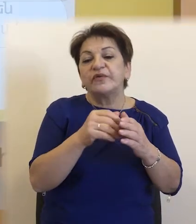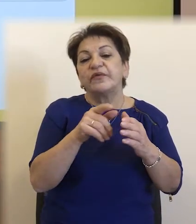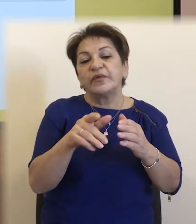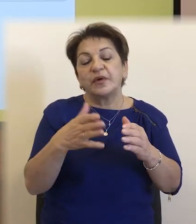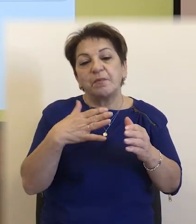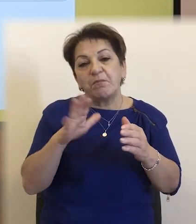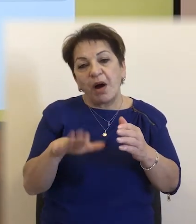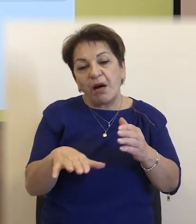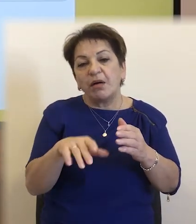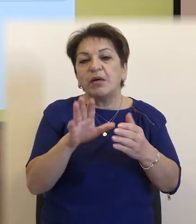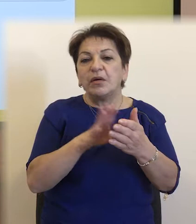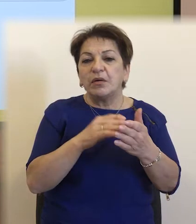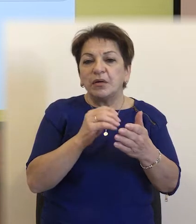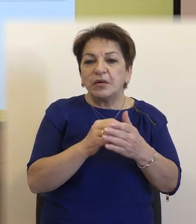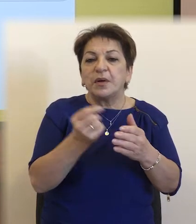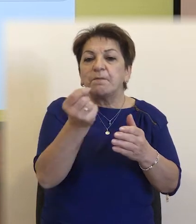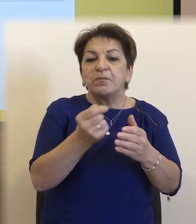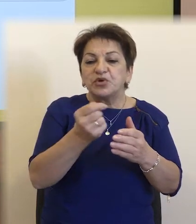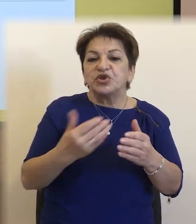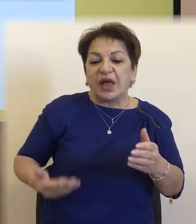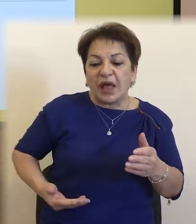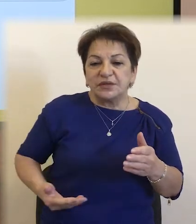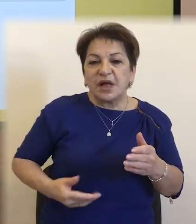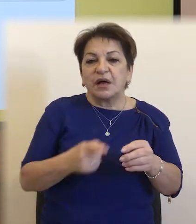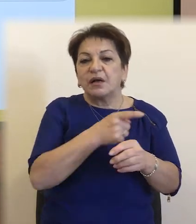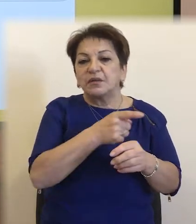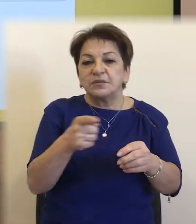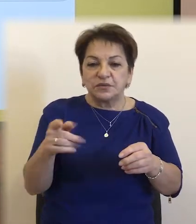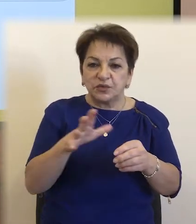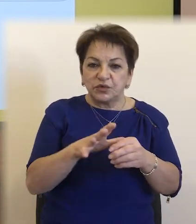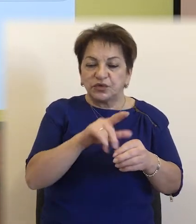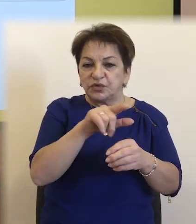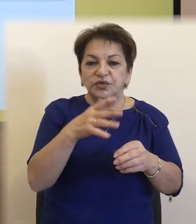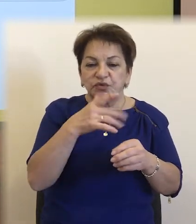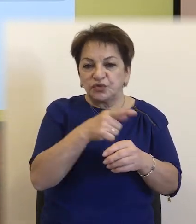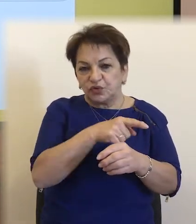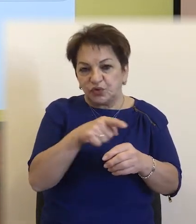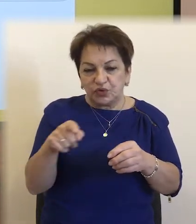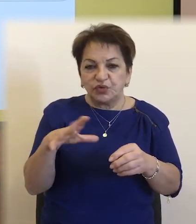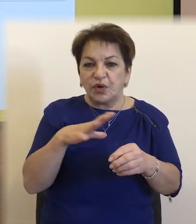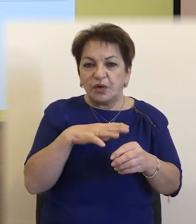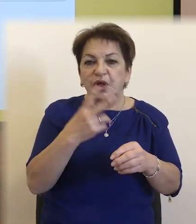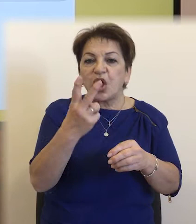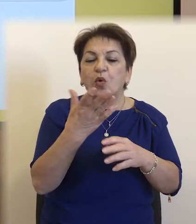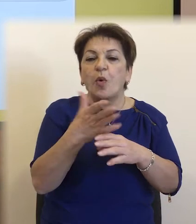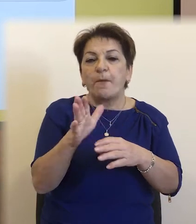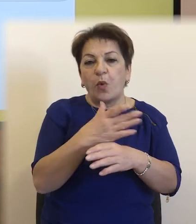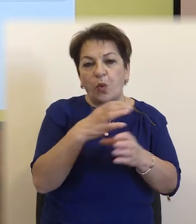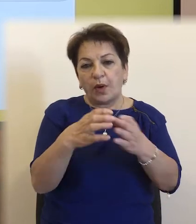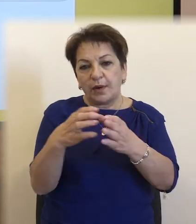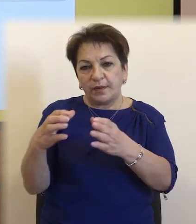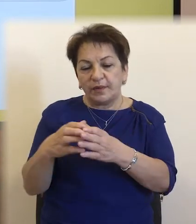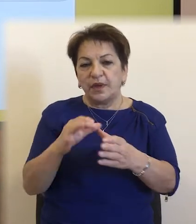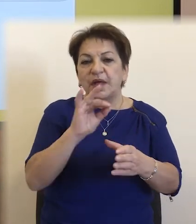բաժանում ընկած ժամանակահատվածը կոչվում է բճի կենսական ծիկլ կամ բոլորաշրջան։ Այն կազմված է երկու